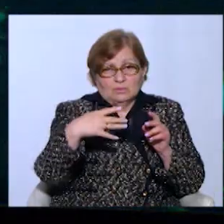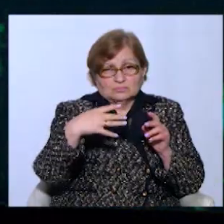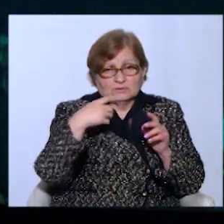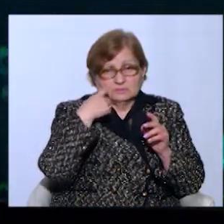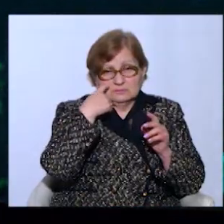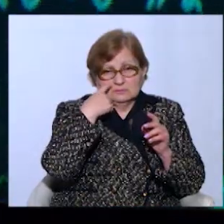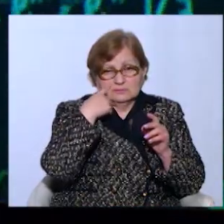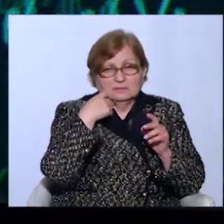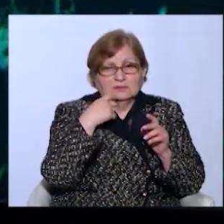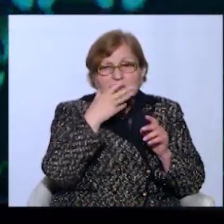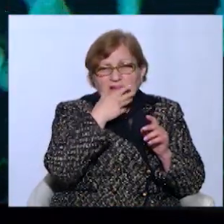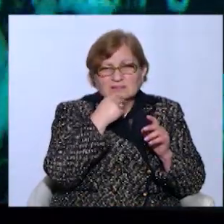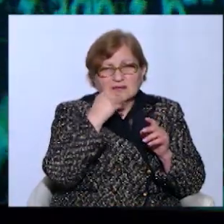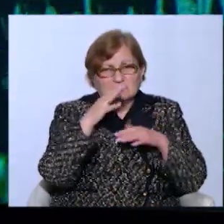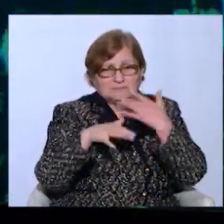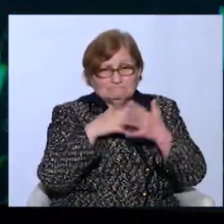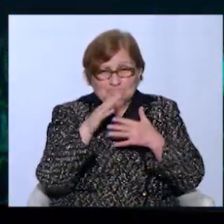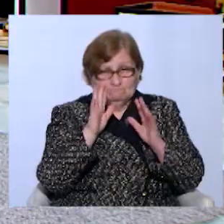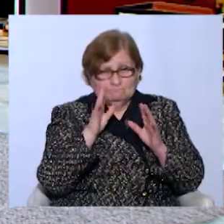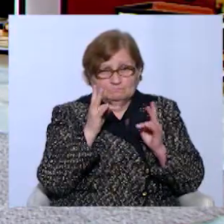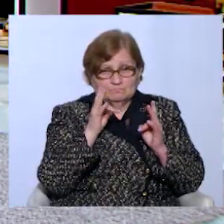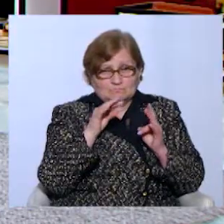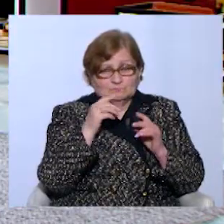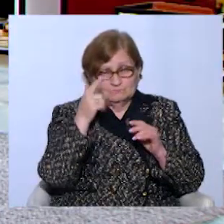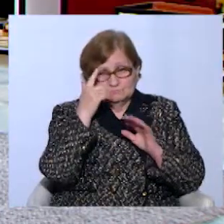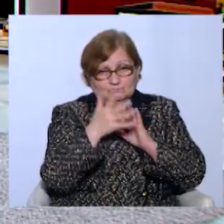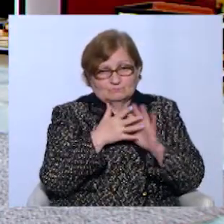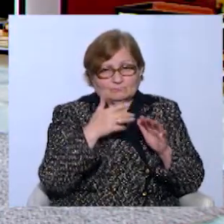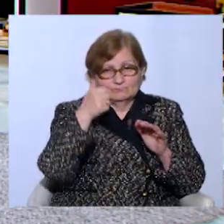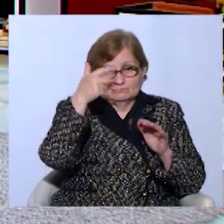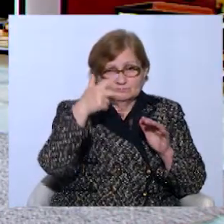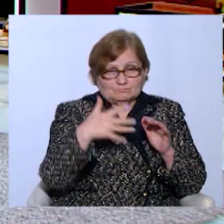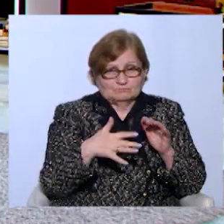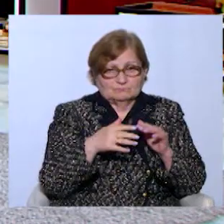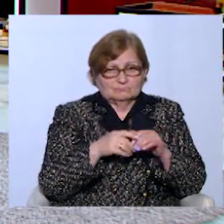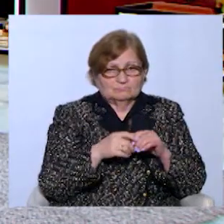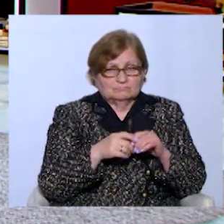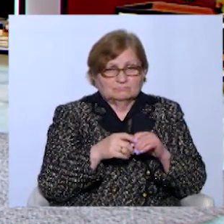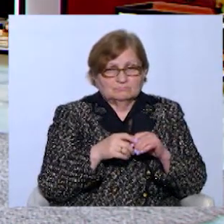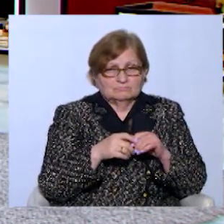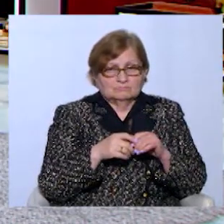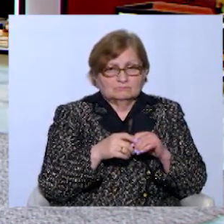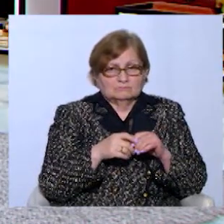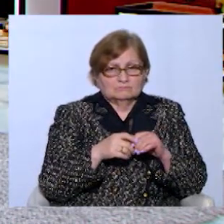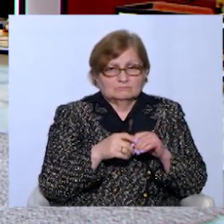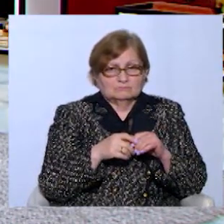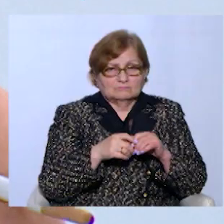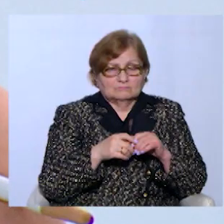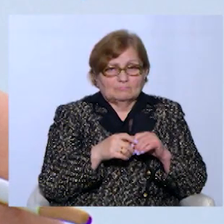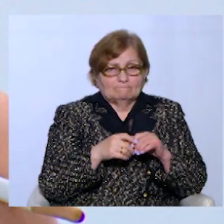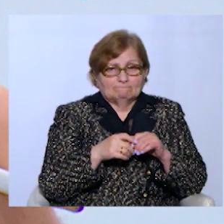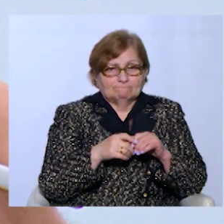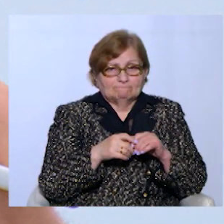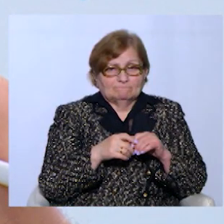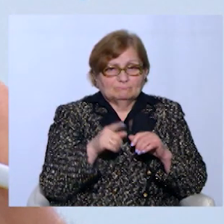ცოტა ლამაზად არ არის, ბევრი რამე დაეწერა, მაგრამ მე მგონი მიმდევრობეთ, თან მიმდევრობით ყვებოდი და ყველაფერი დაიმახსოვრე და გაიგეთ.